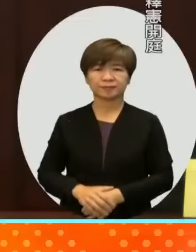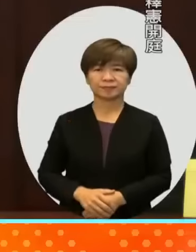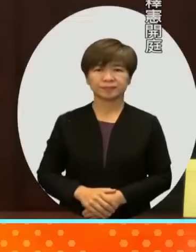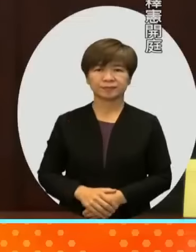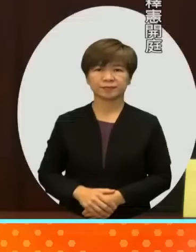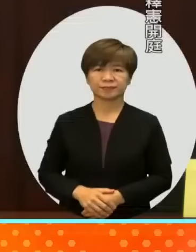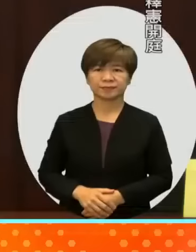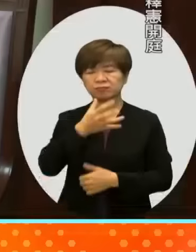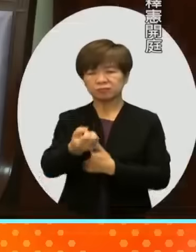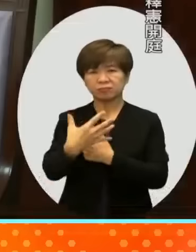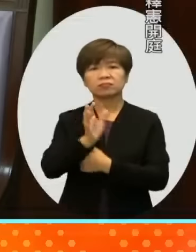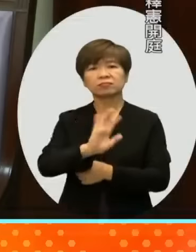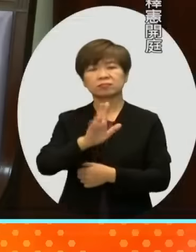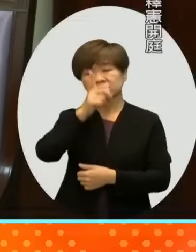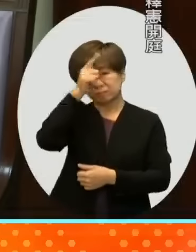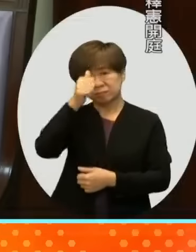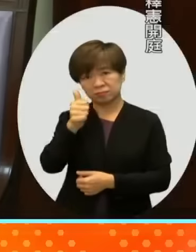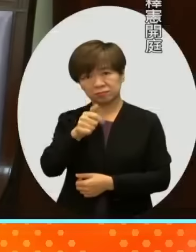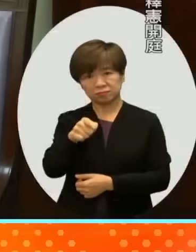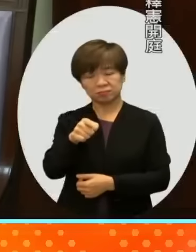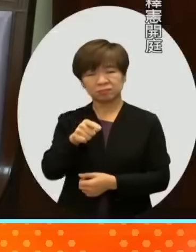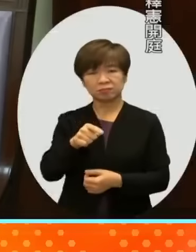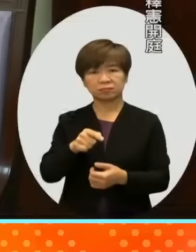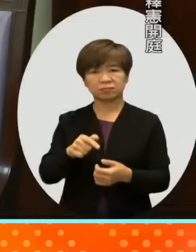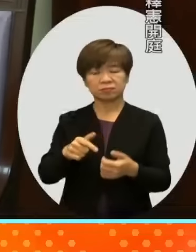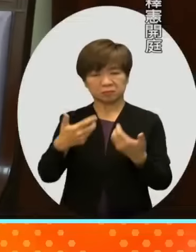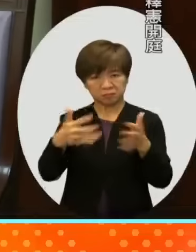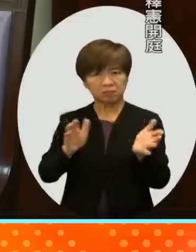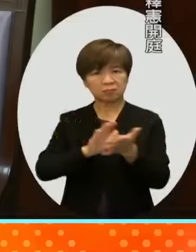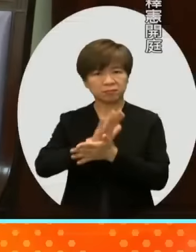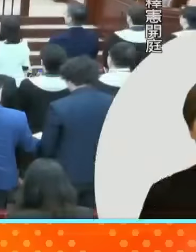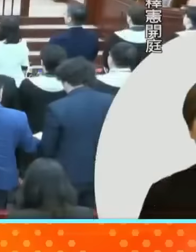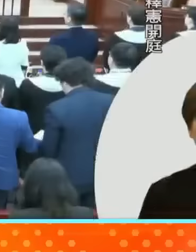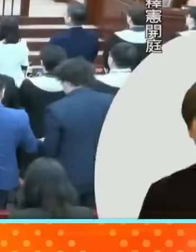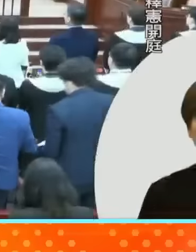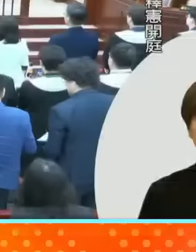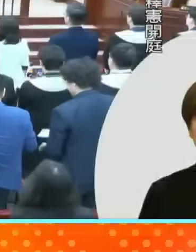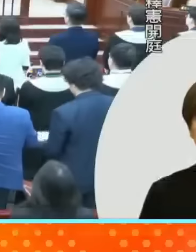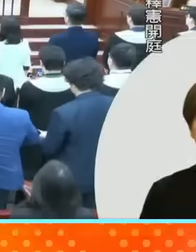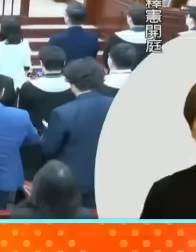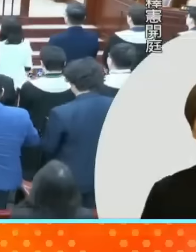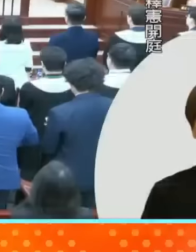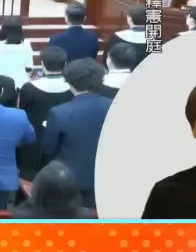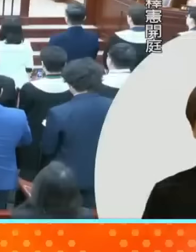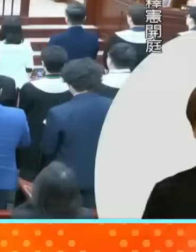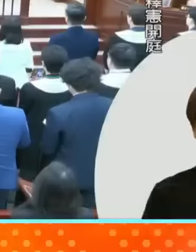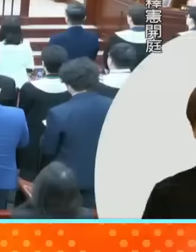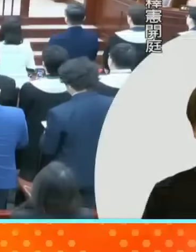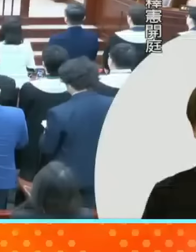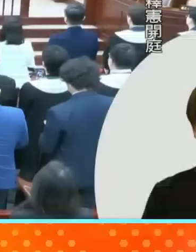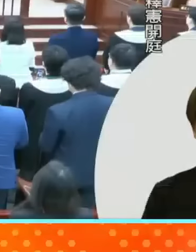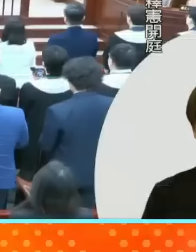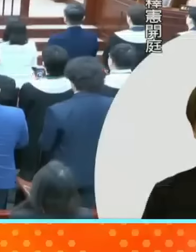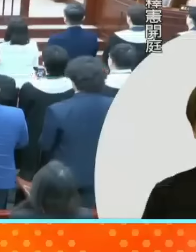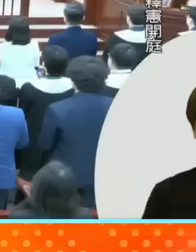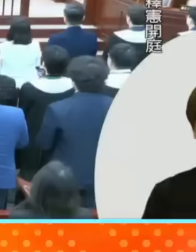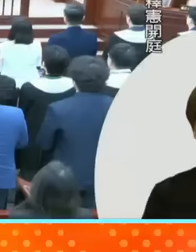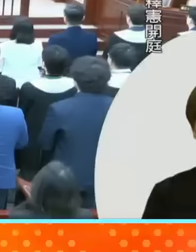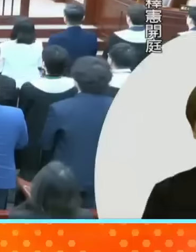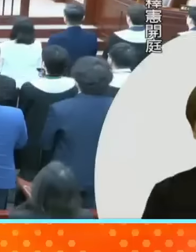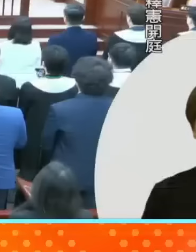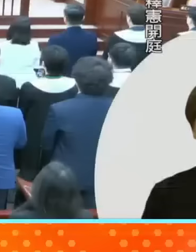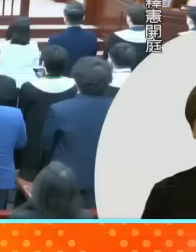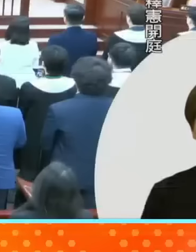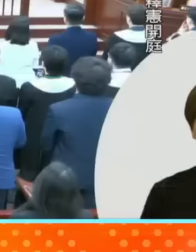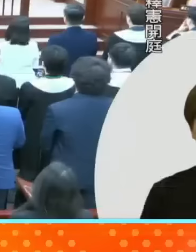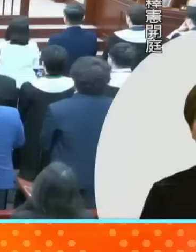个可笑的名词，然后我们还要去推崇他的神圣性，推崇他的这个崇拜性。所以对我来说，我当然就是号召民众啊，告